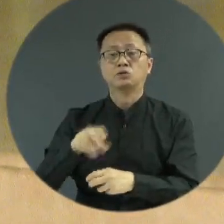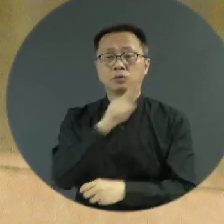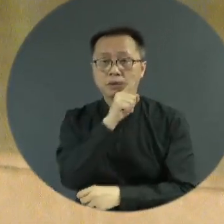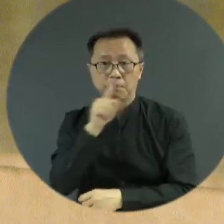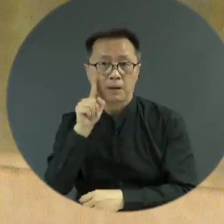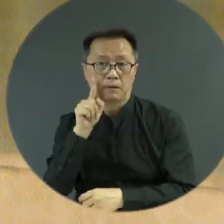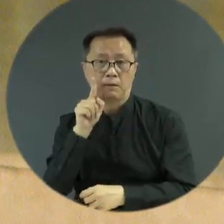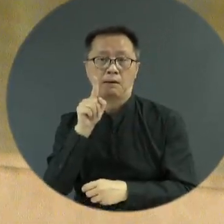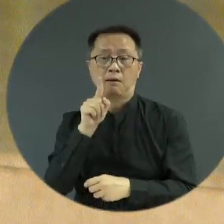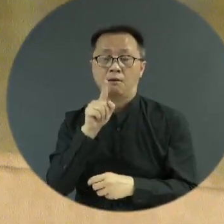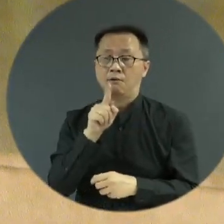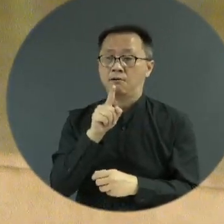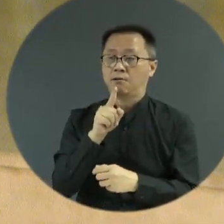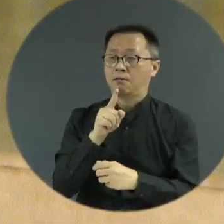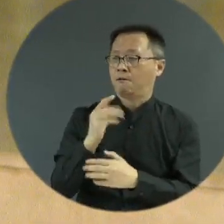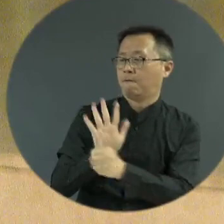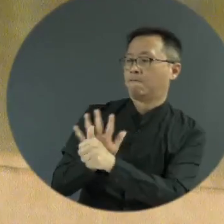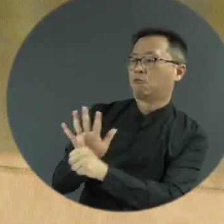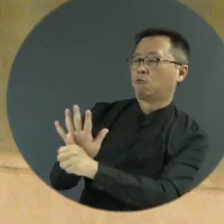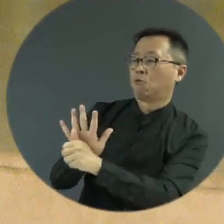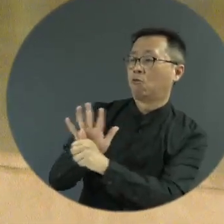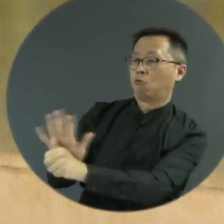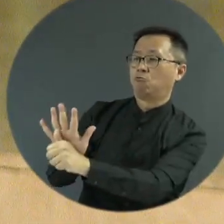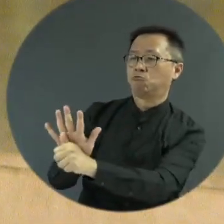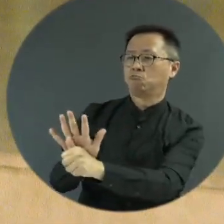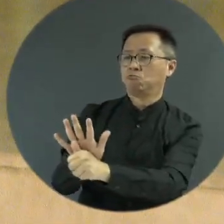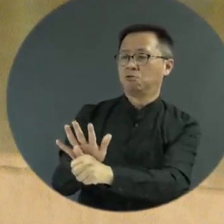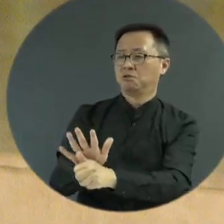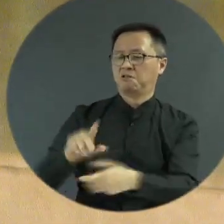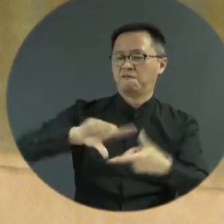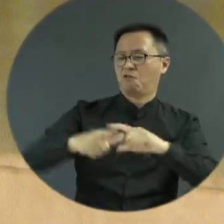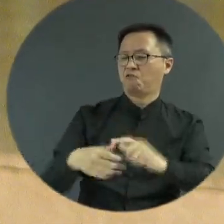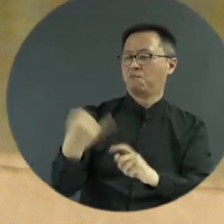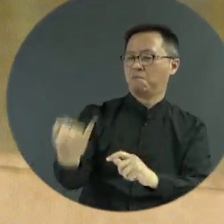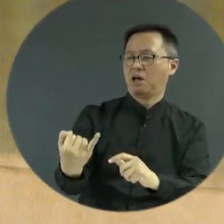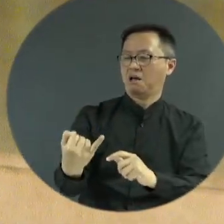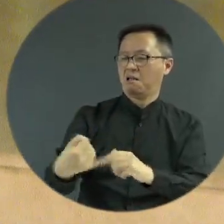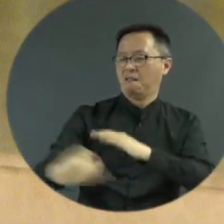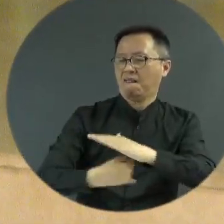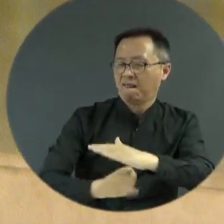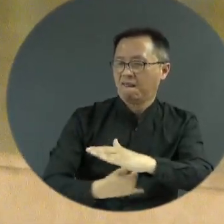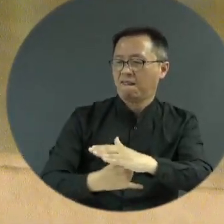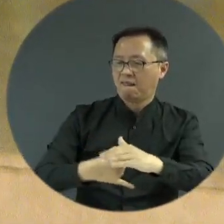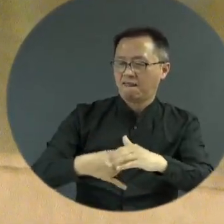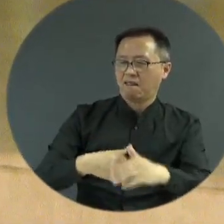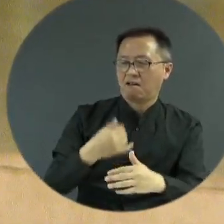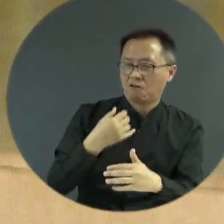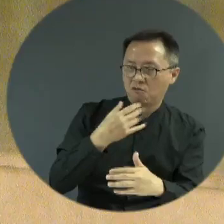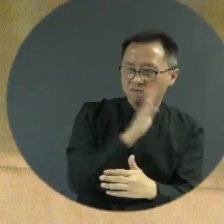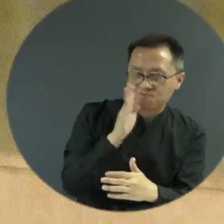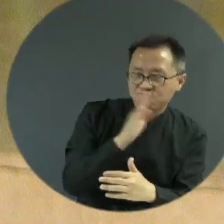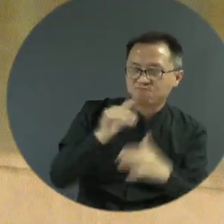拒绝和敌人采取不正当的手段诽谤、谎言、暴力对